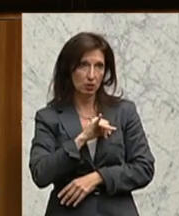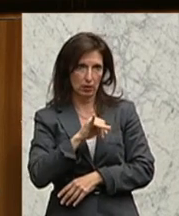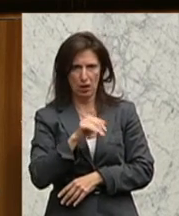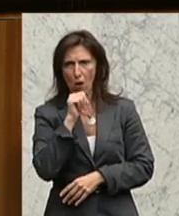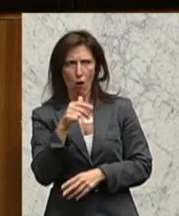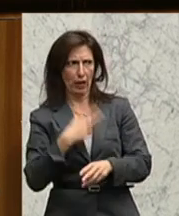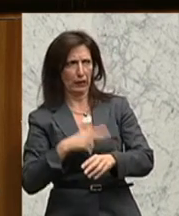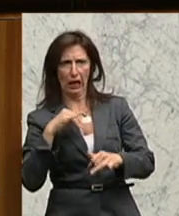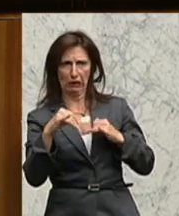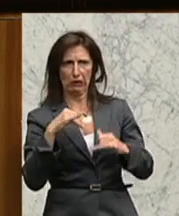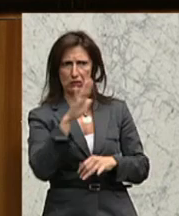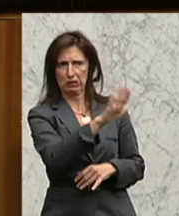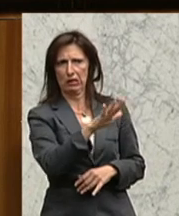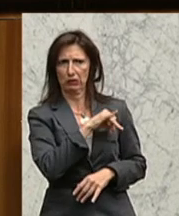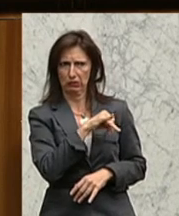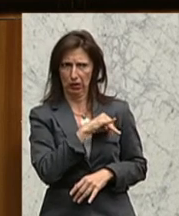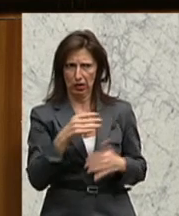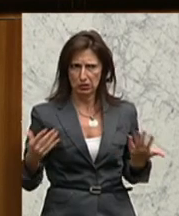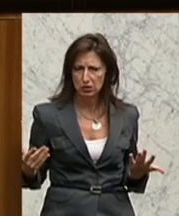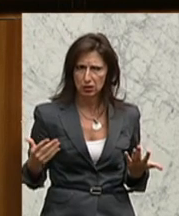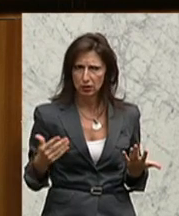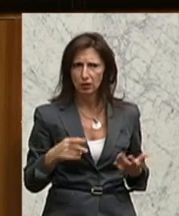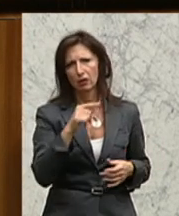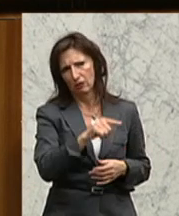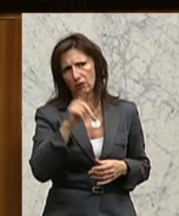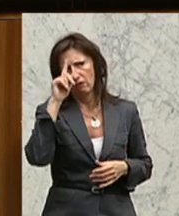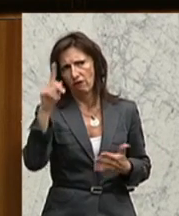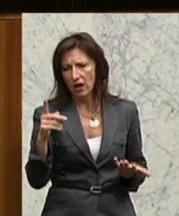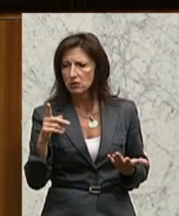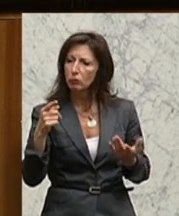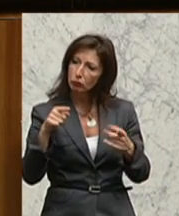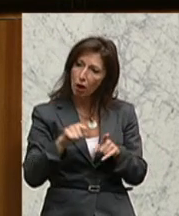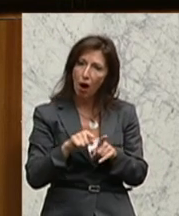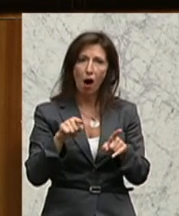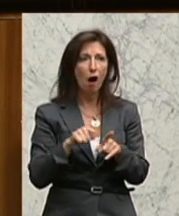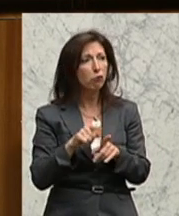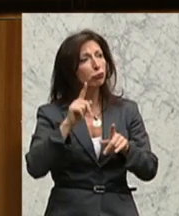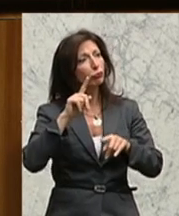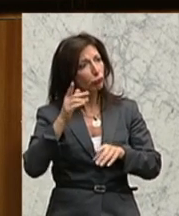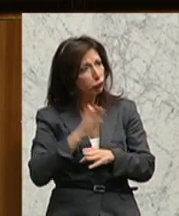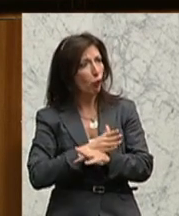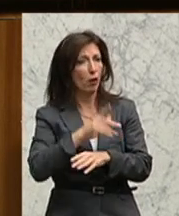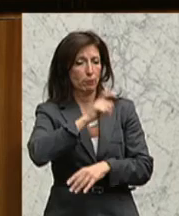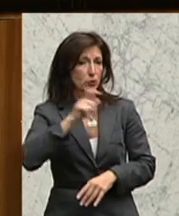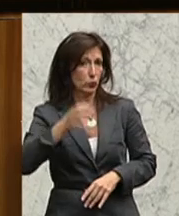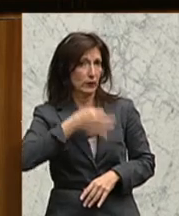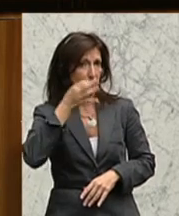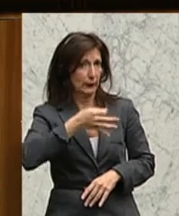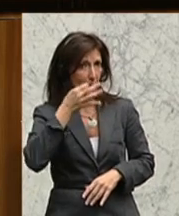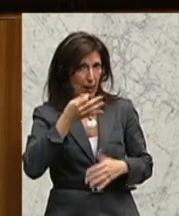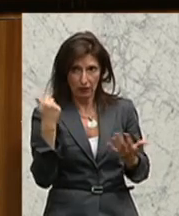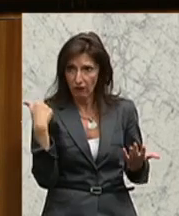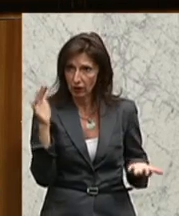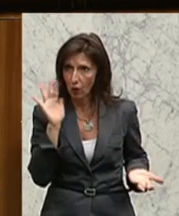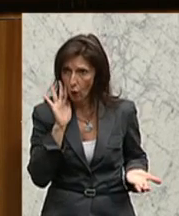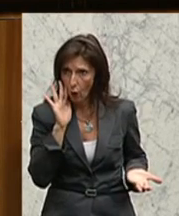anderen Krankenkassen, die wiederum, wie wir wissen und wie wir auch teilweise aus den Reden der Vorrednerinnen mithören, ihre eigenen